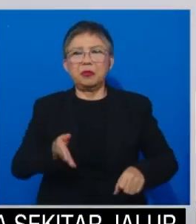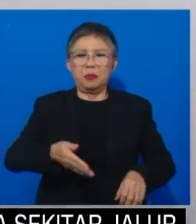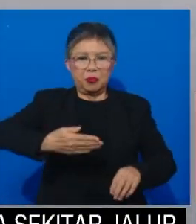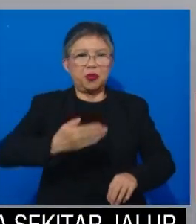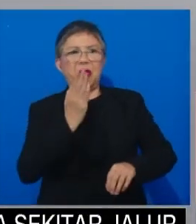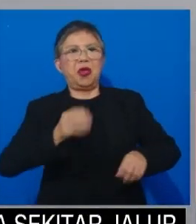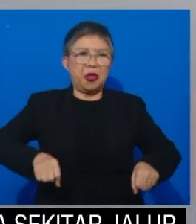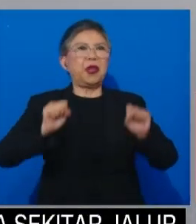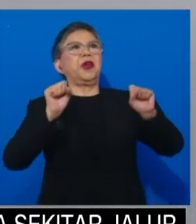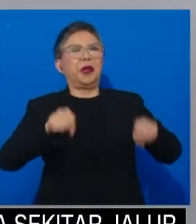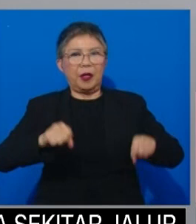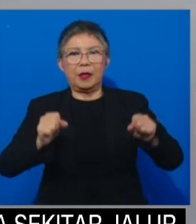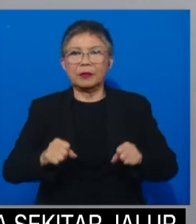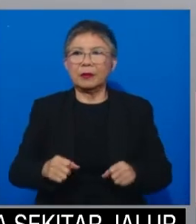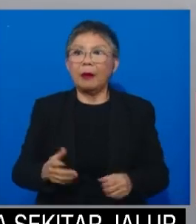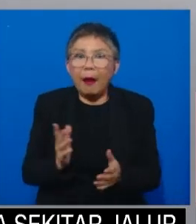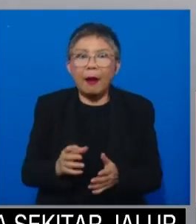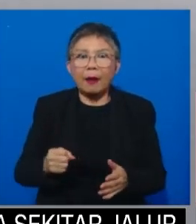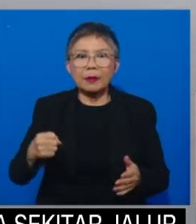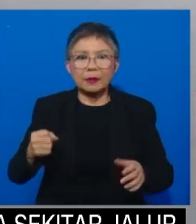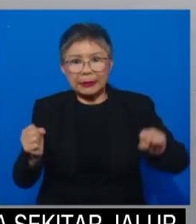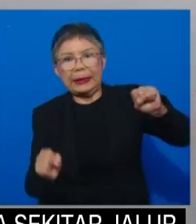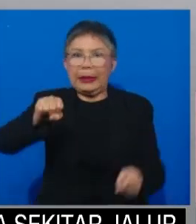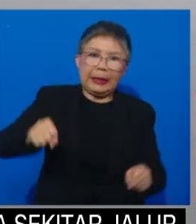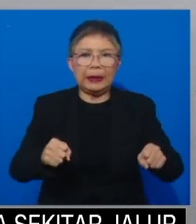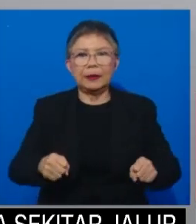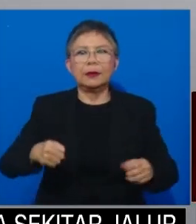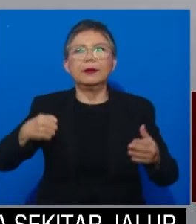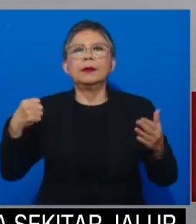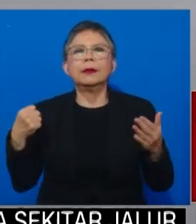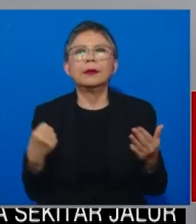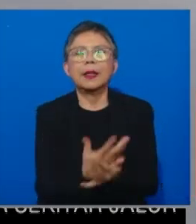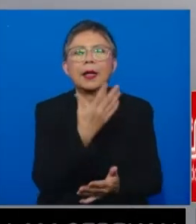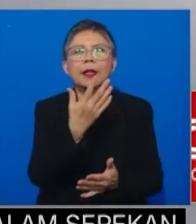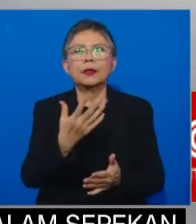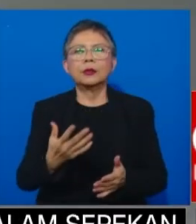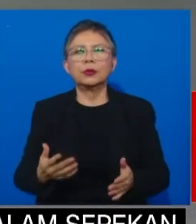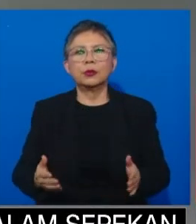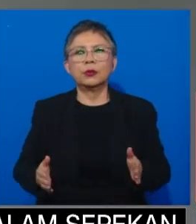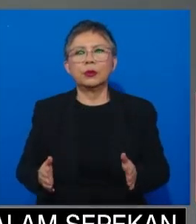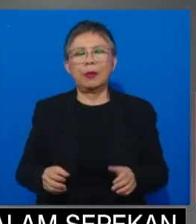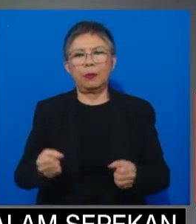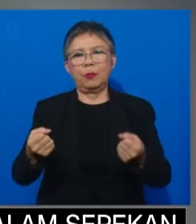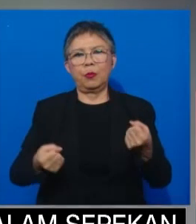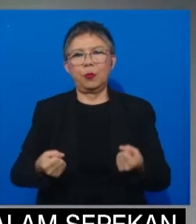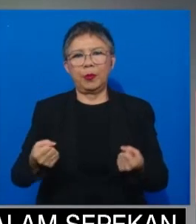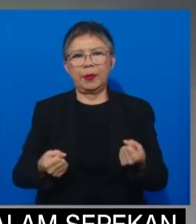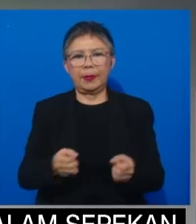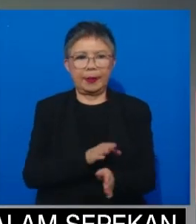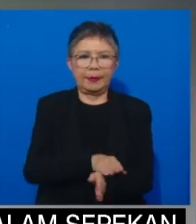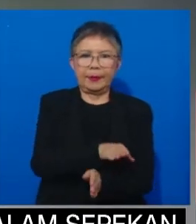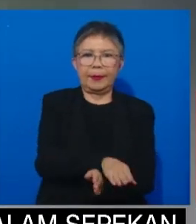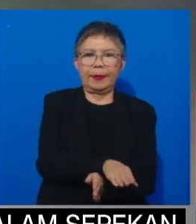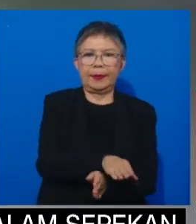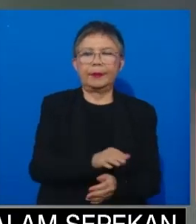jalan. Namun saat beratraksi, mereka hilang kendali lantaran kendaraan yang diangkat terlalu tinggi hingga menabrak mobil yang